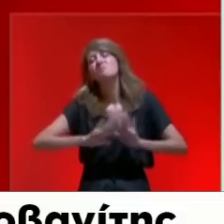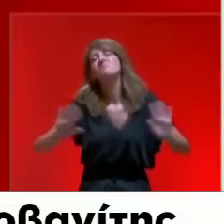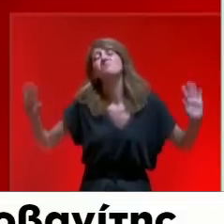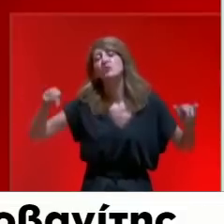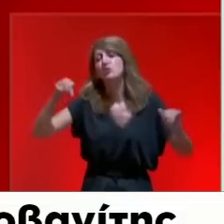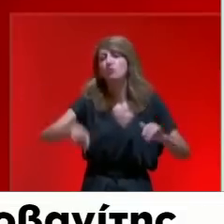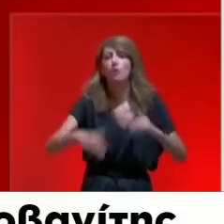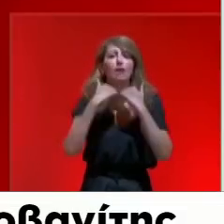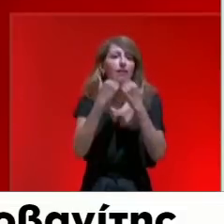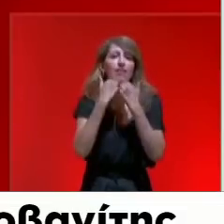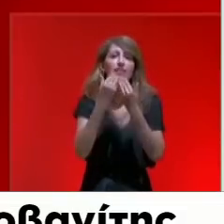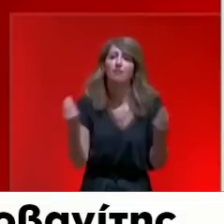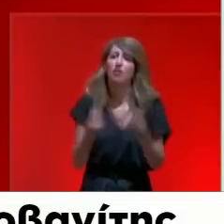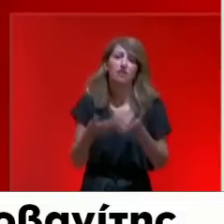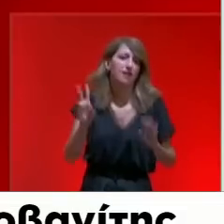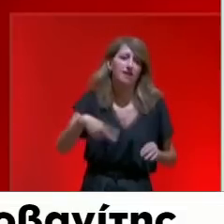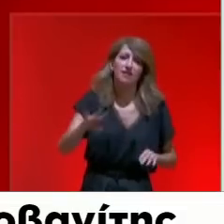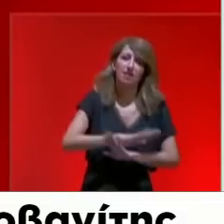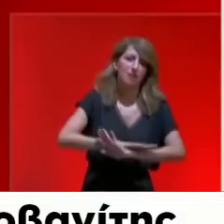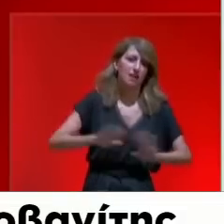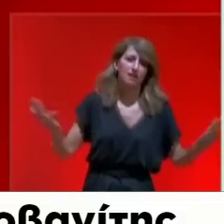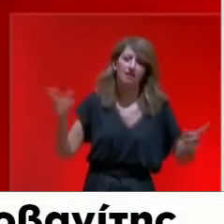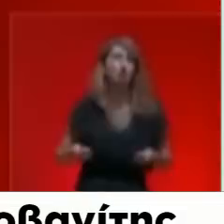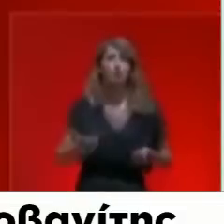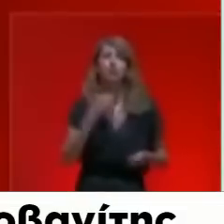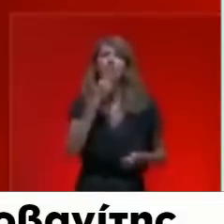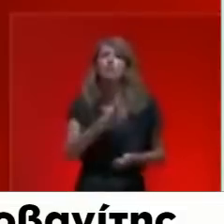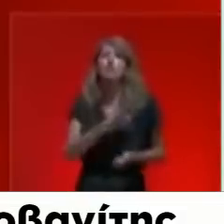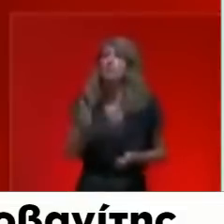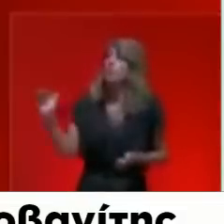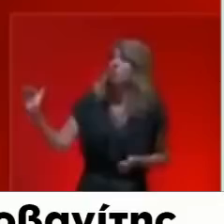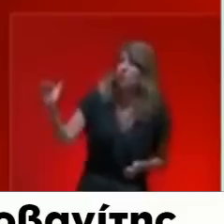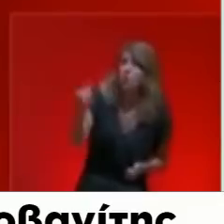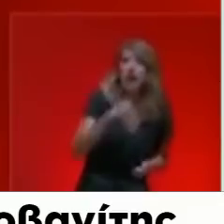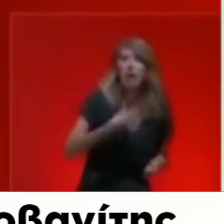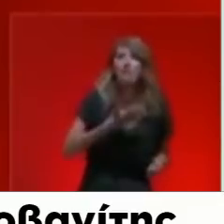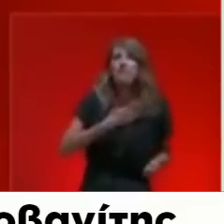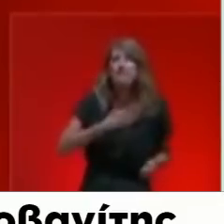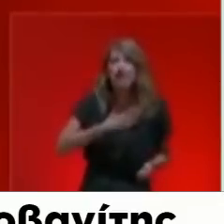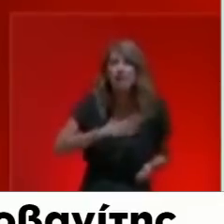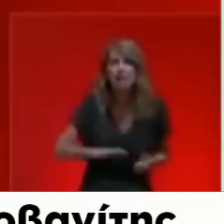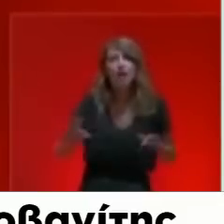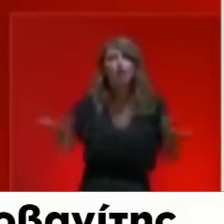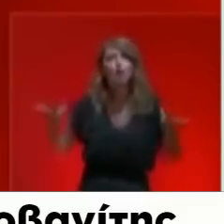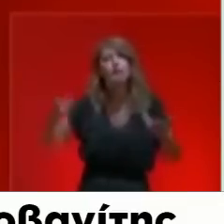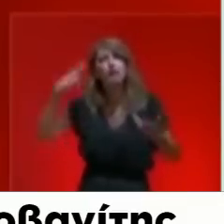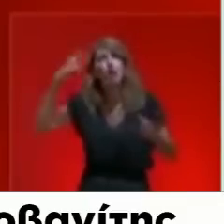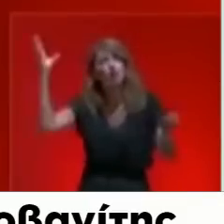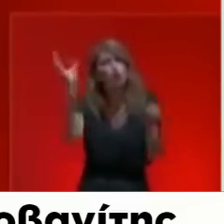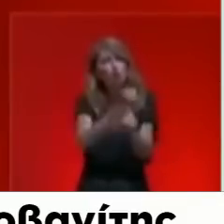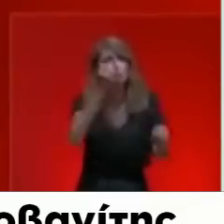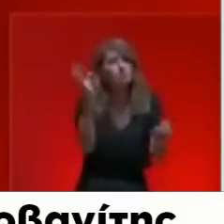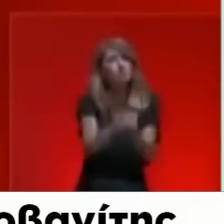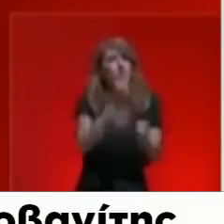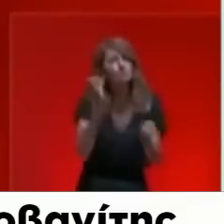Και θέλω να σας δώσω και την είδηση ότι εντός του τρέχοντος έτους η Ελλάδα 2 φορές